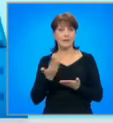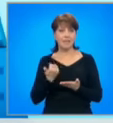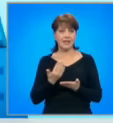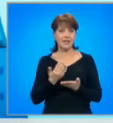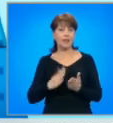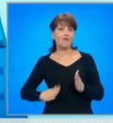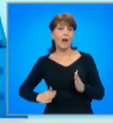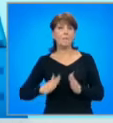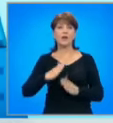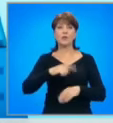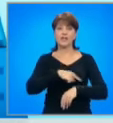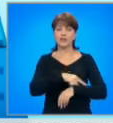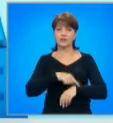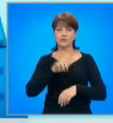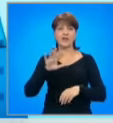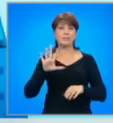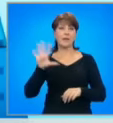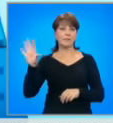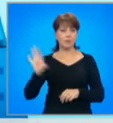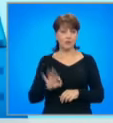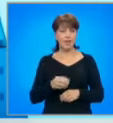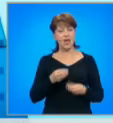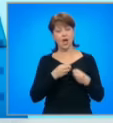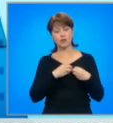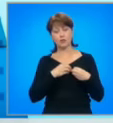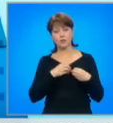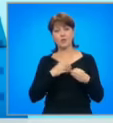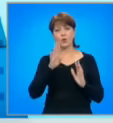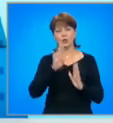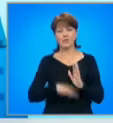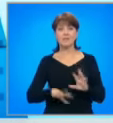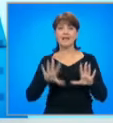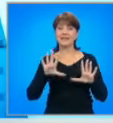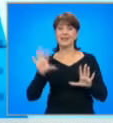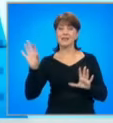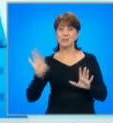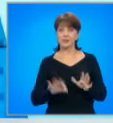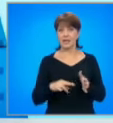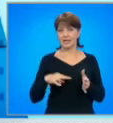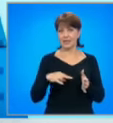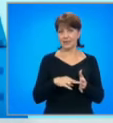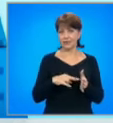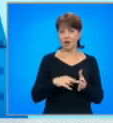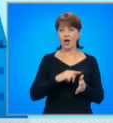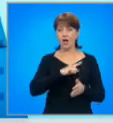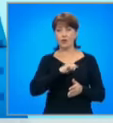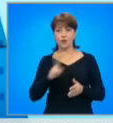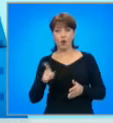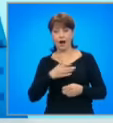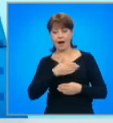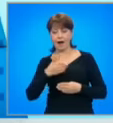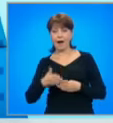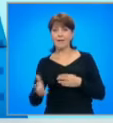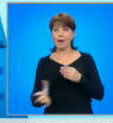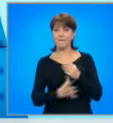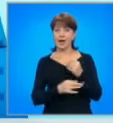с 5% и доброволно 10% намаление на цялото потребление на електроенергия до края на март до година. Затова се